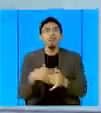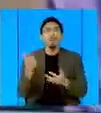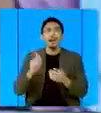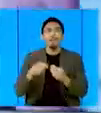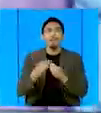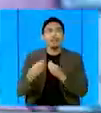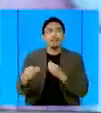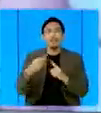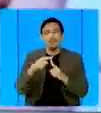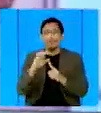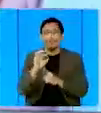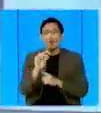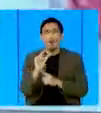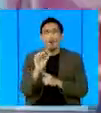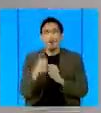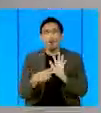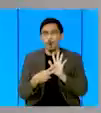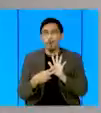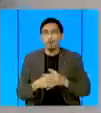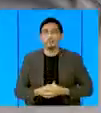dikenal dengan tradisi Toron.